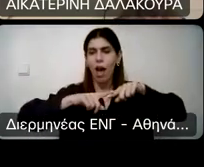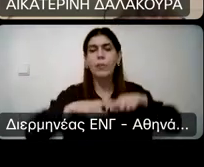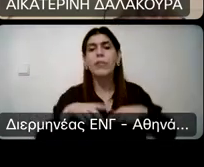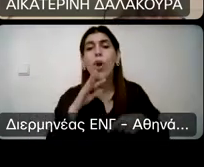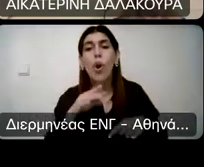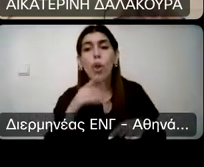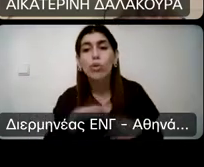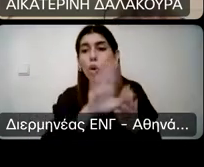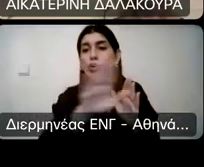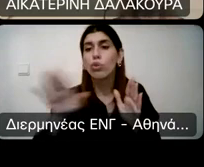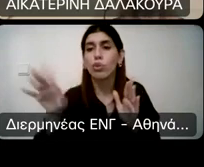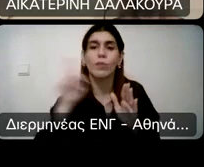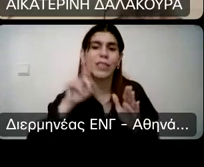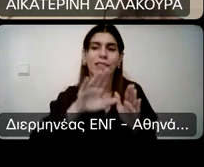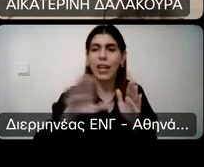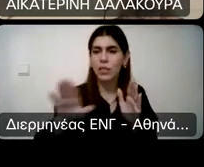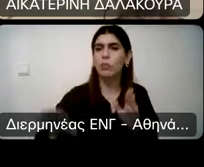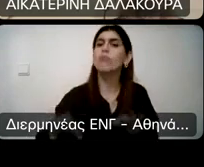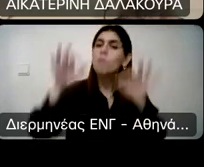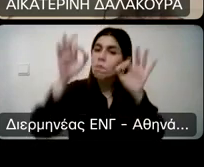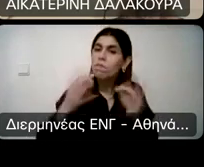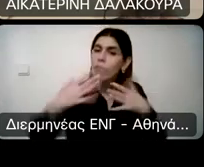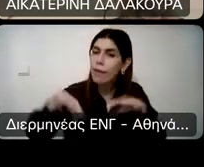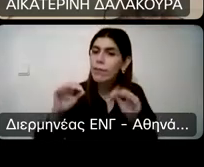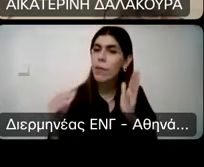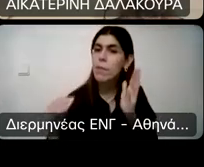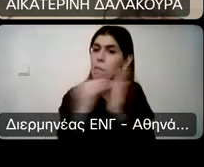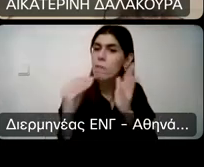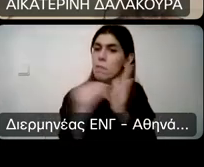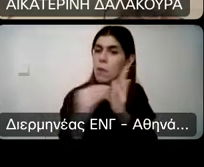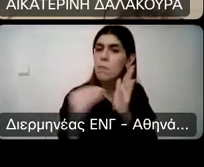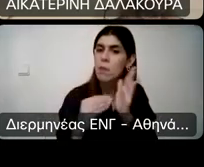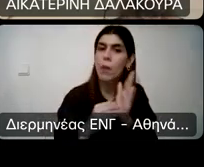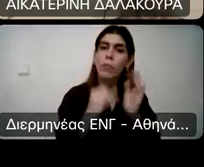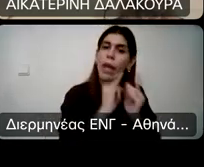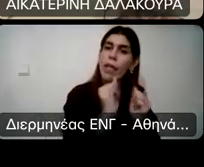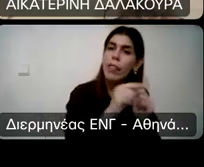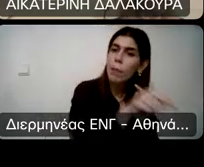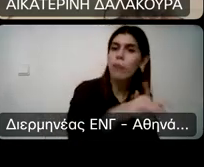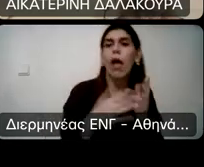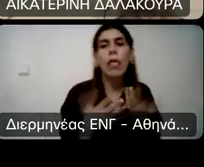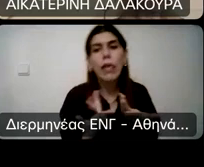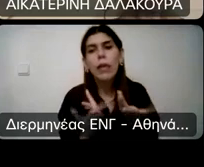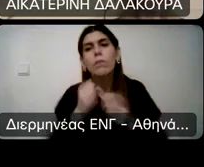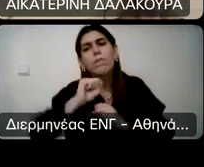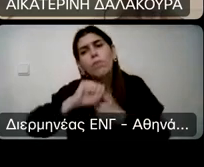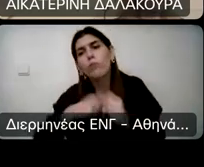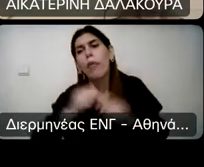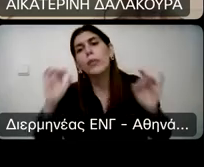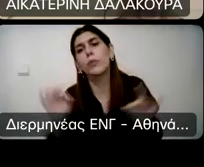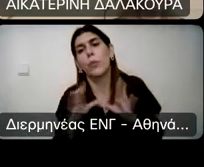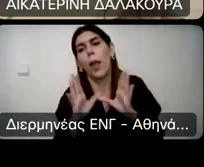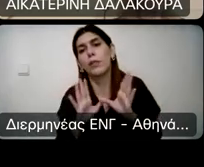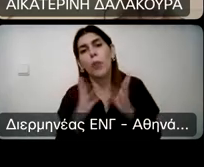σεξισμού άρχισε να εντάσσεται συστηματικά, όπως είπαμε, στις πολιτικές των ιδρυμάτων ή να επιχειρεί, τέλος πάντων, να